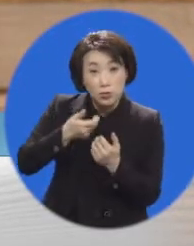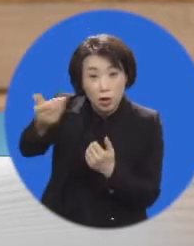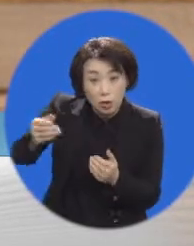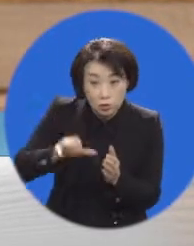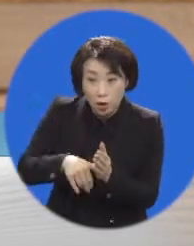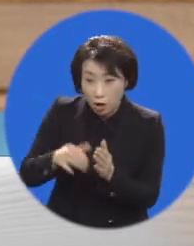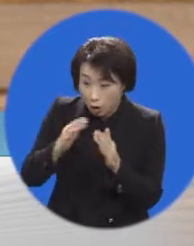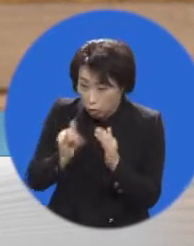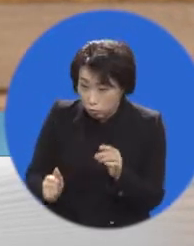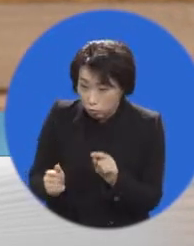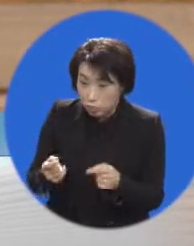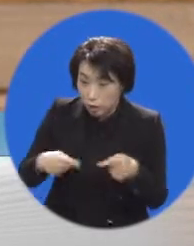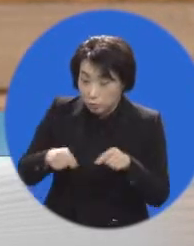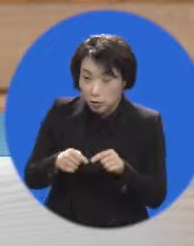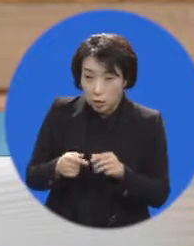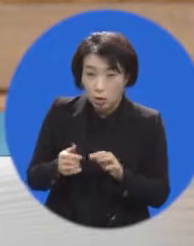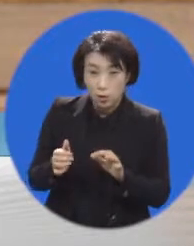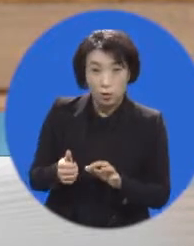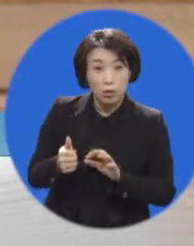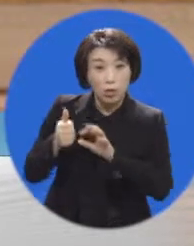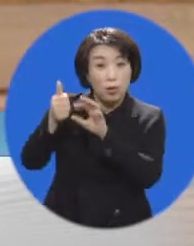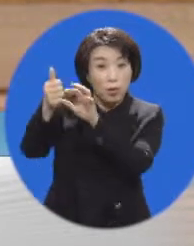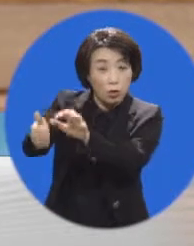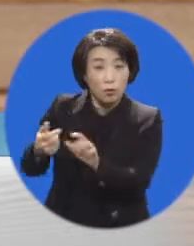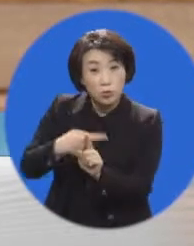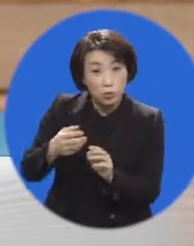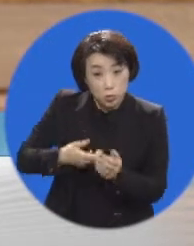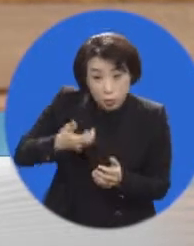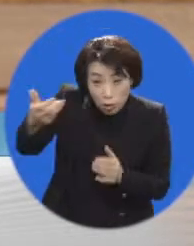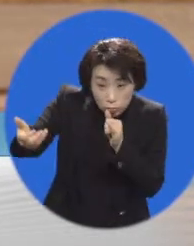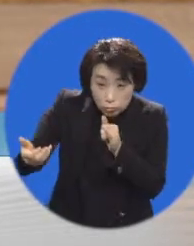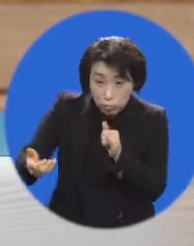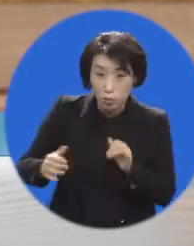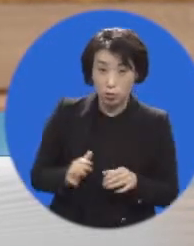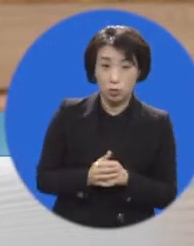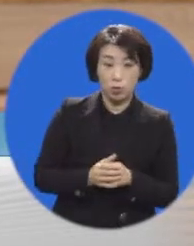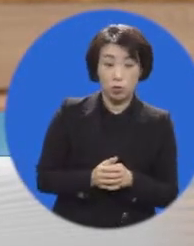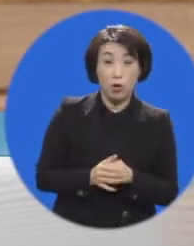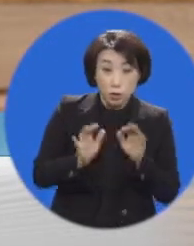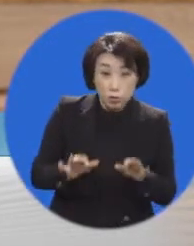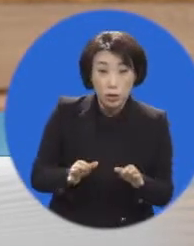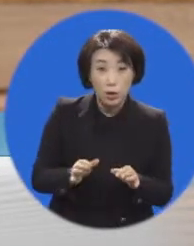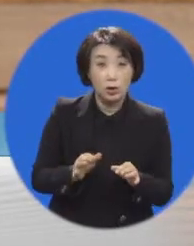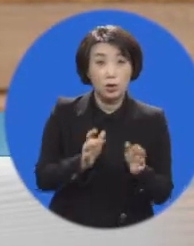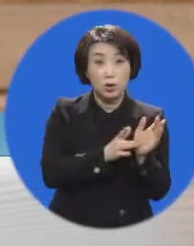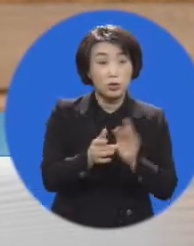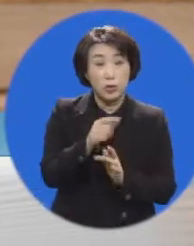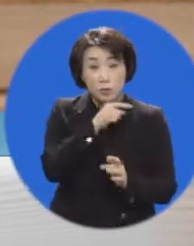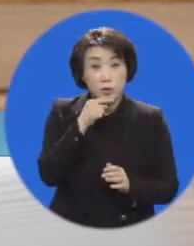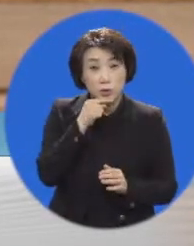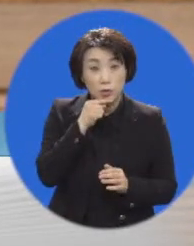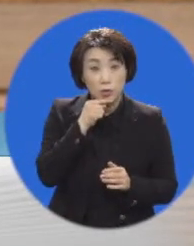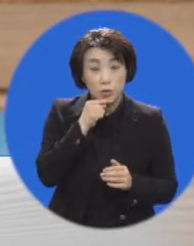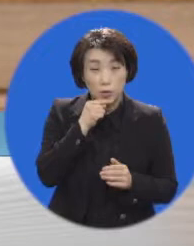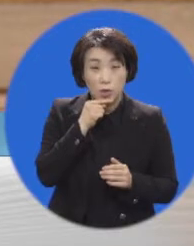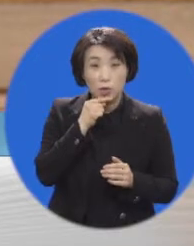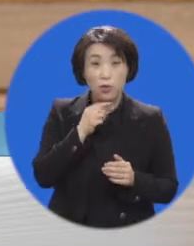형제는 전 연희동도부터 지금까지 본 거예요. 근데 예수 피로 나는